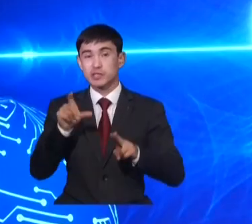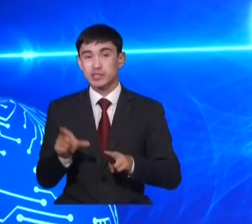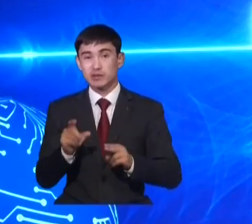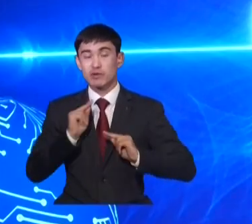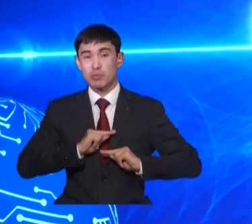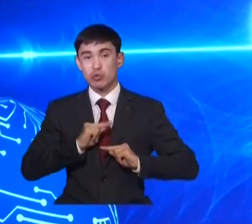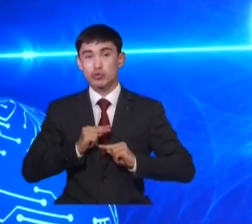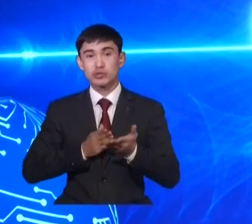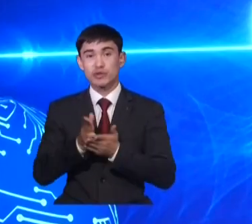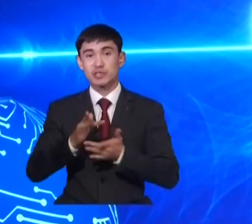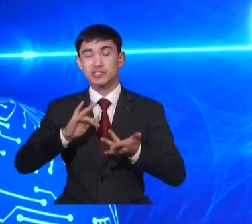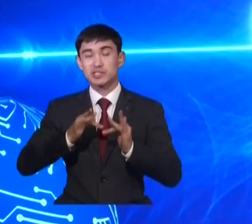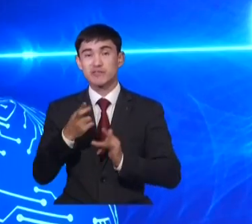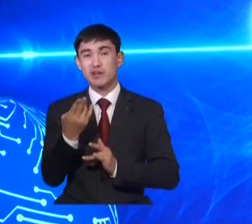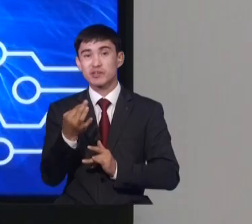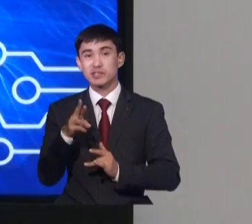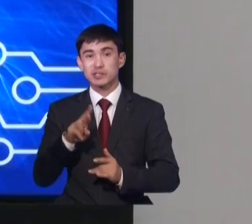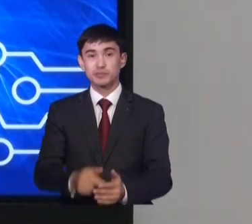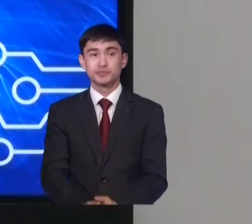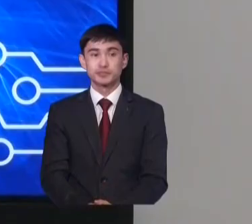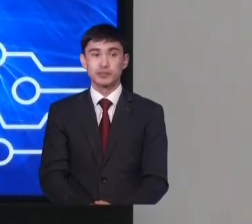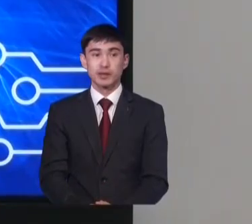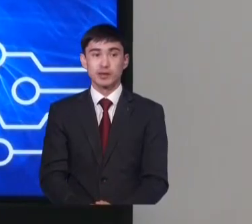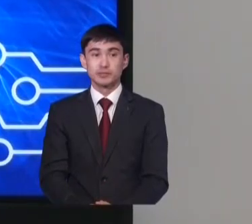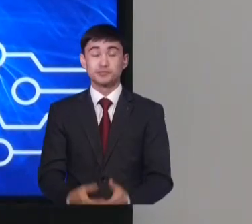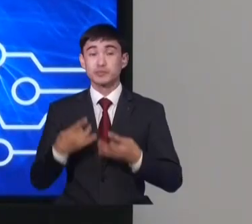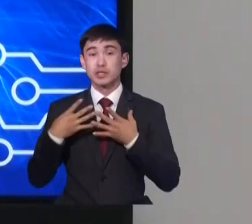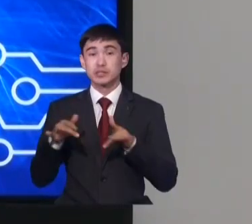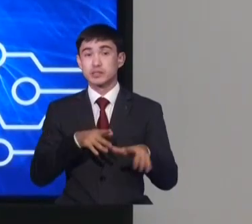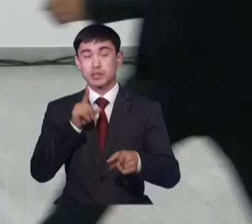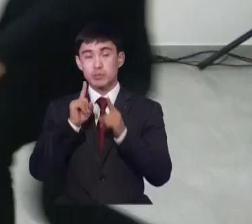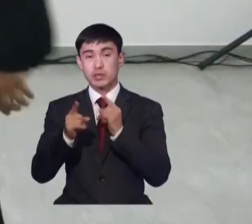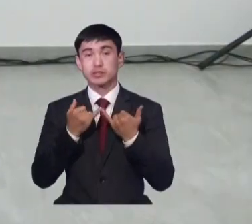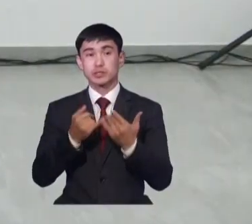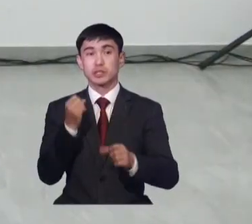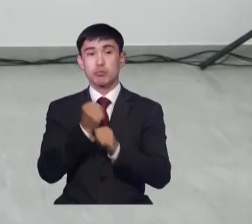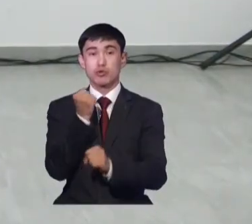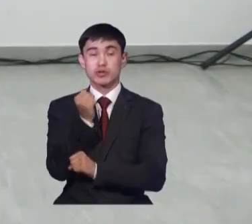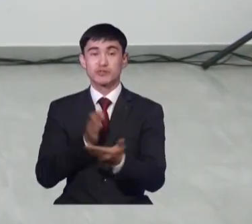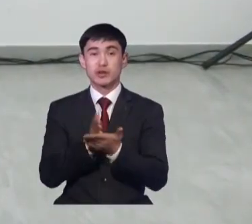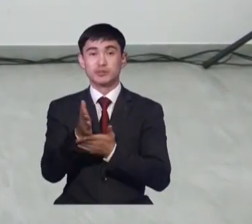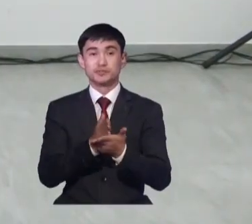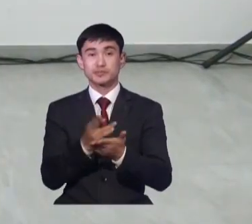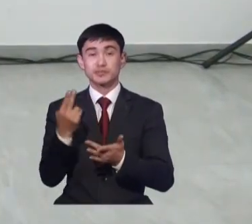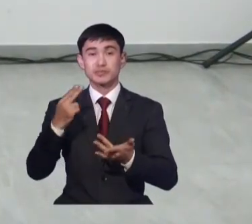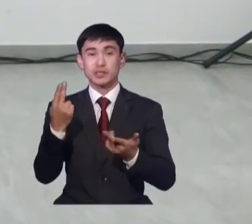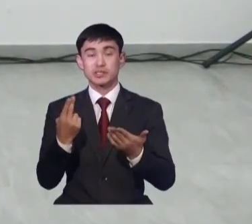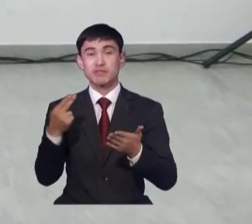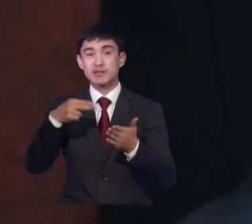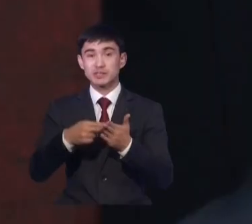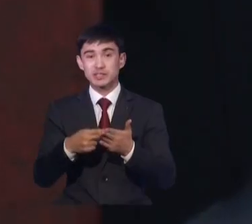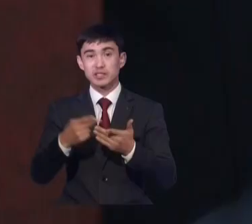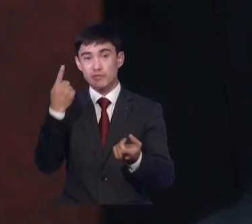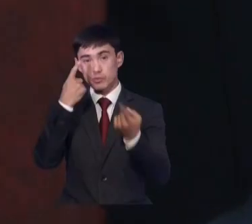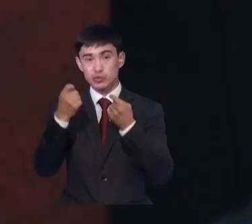специалистов, работающих в сфере цифровизации. В ходе торжественного собрания в честь Дня работников сферы цифровизации и информационных